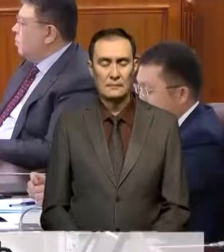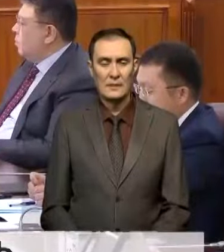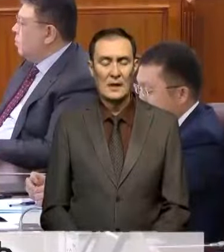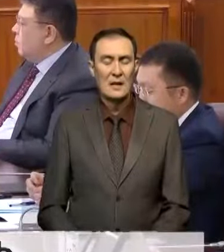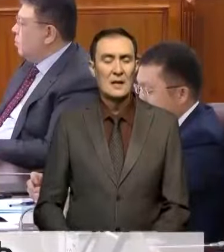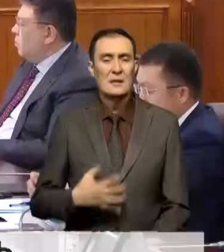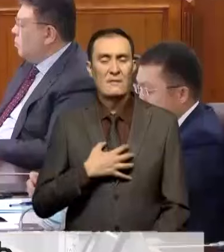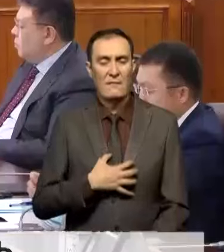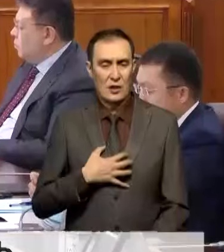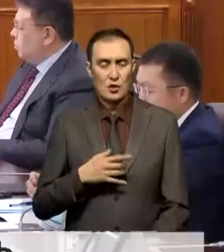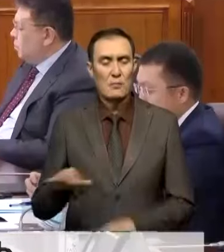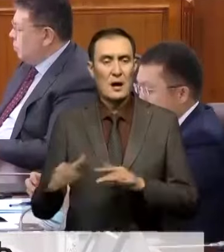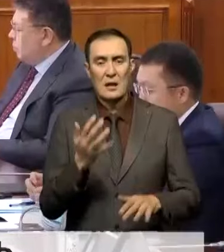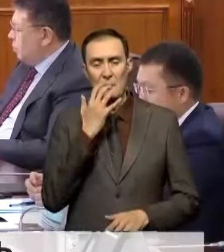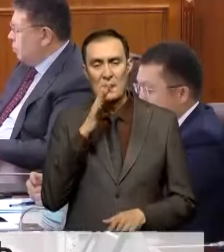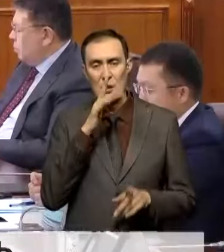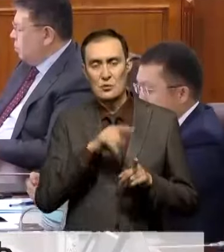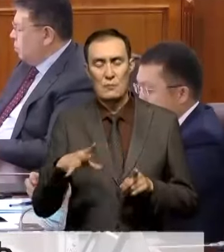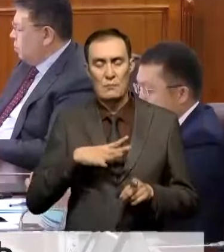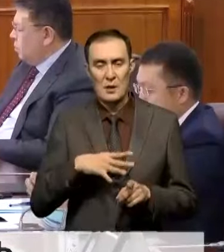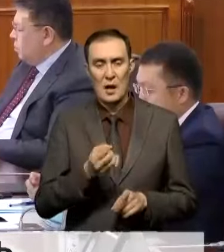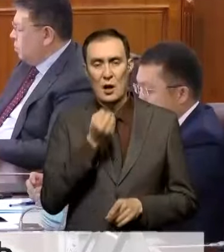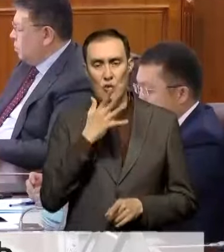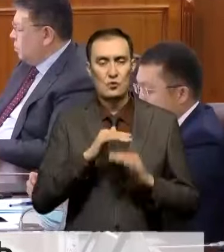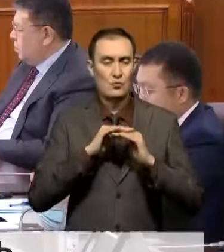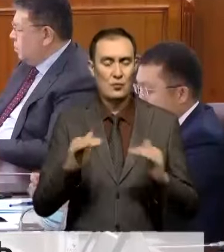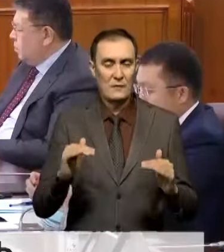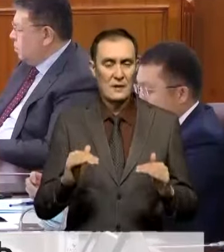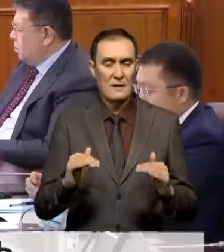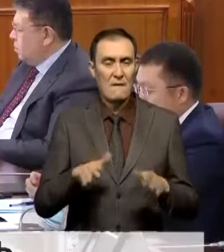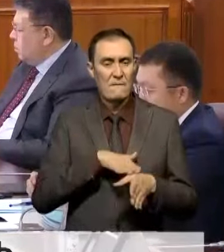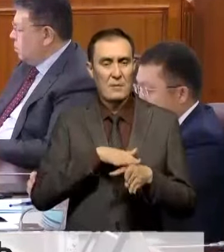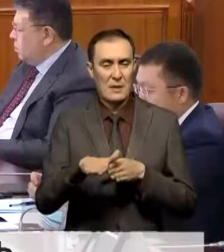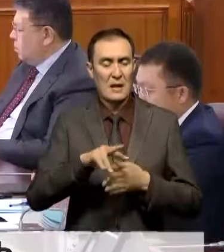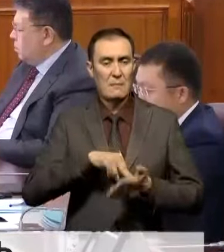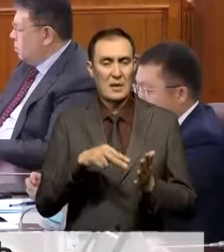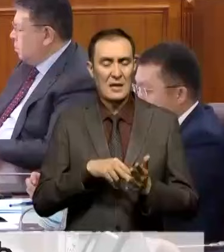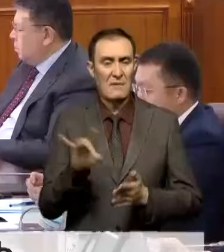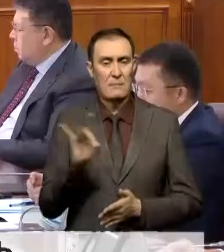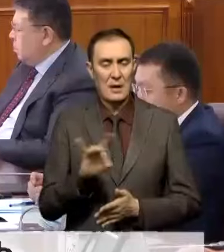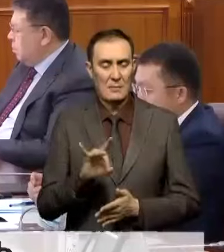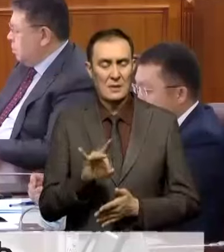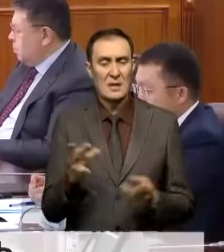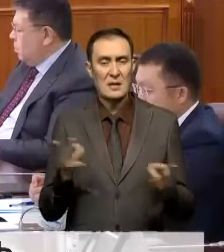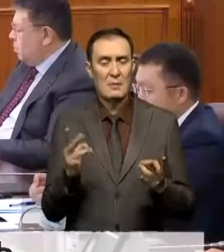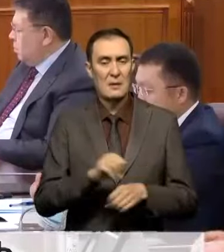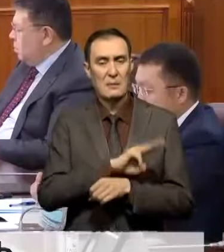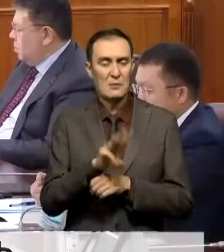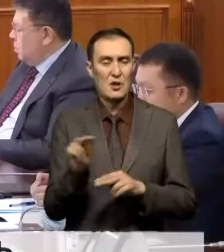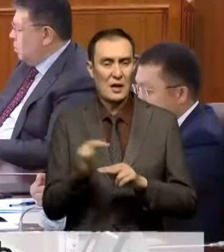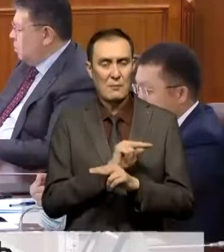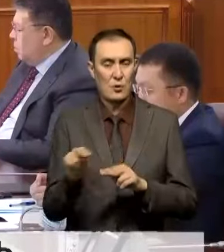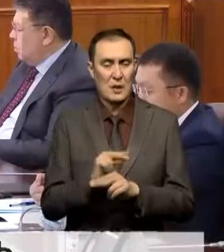Самое главное – провести весь отопительный сезон на должном уровне, выдерживать все плановые параметры. Важно обеспечить